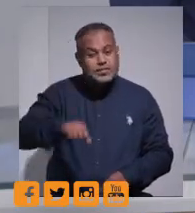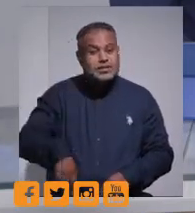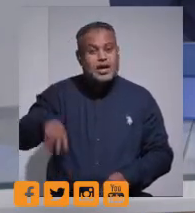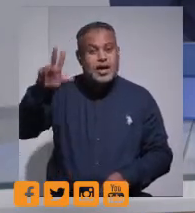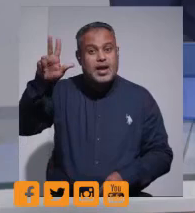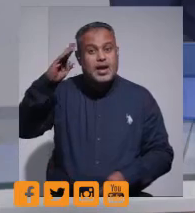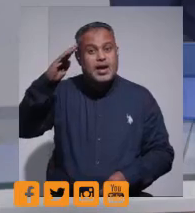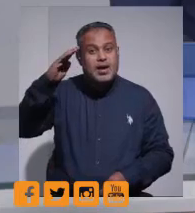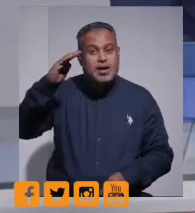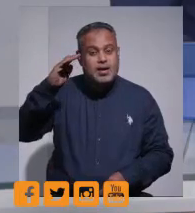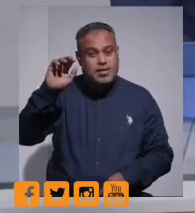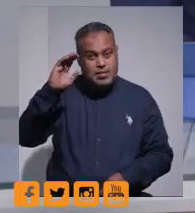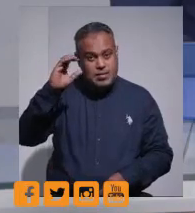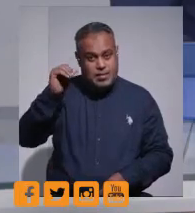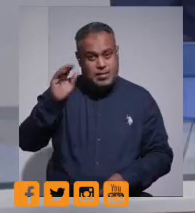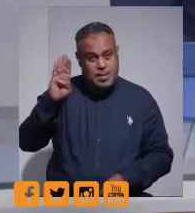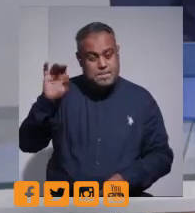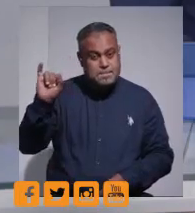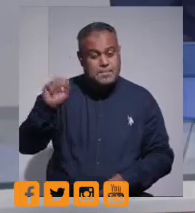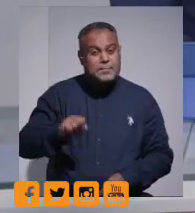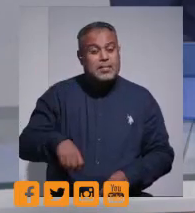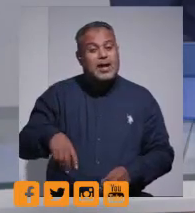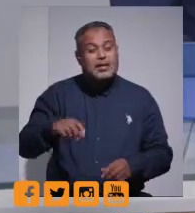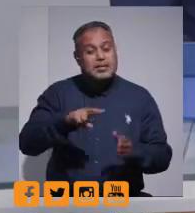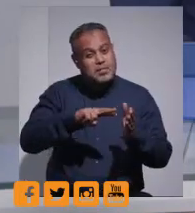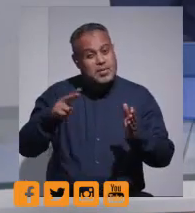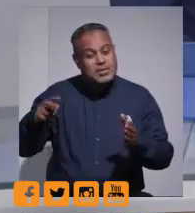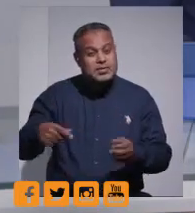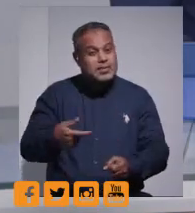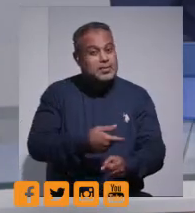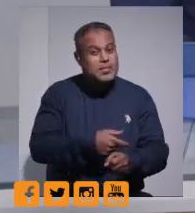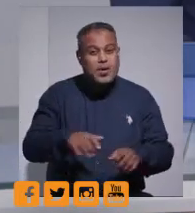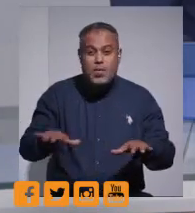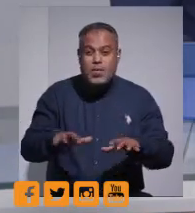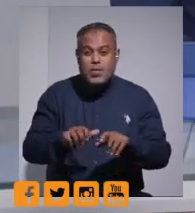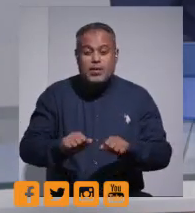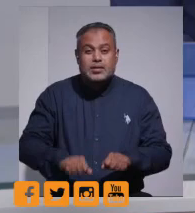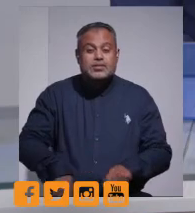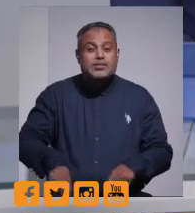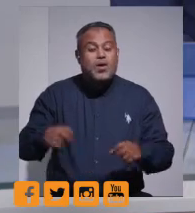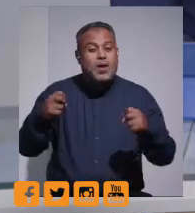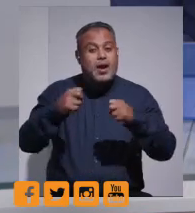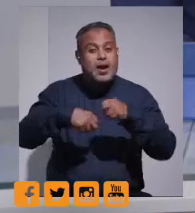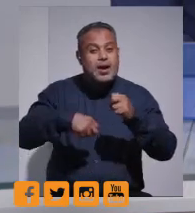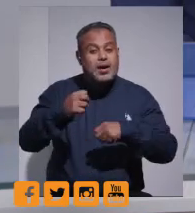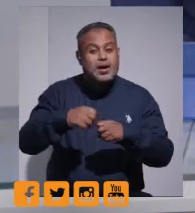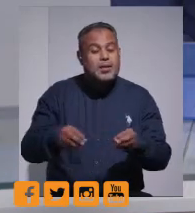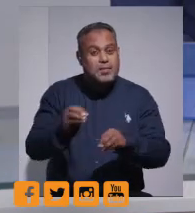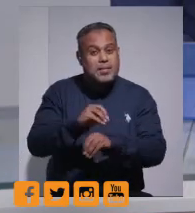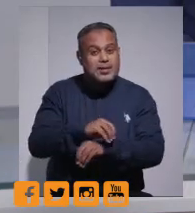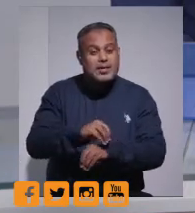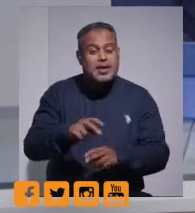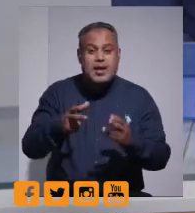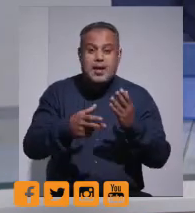شرمان تسليم عدد من الاجهزه الطبيه والالكترونيه ومنظومه كهرباء بديله لمركز شرم الصحي